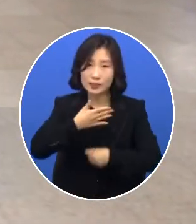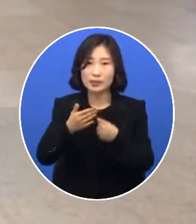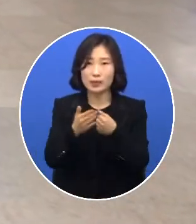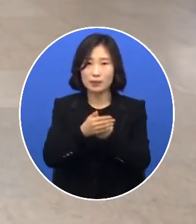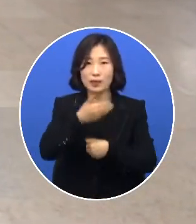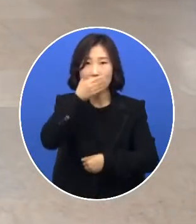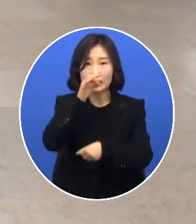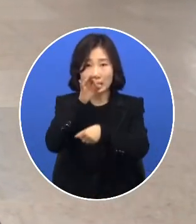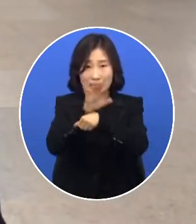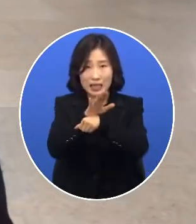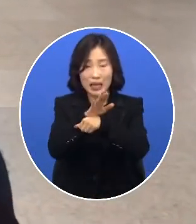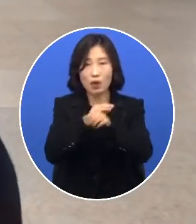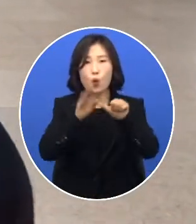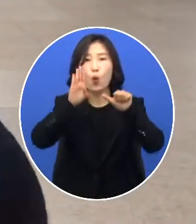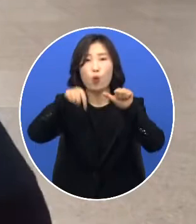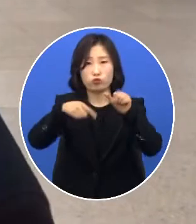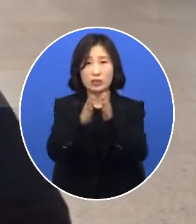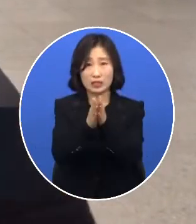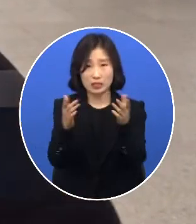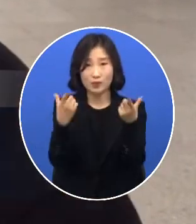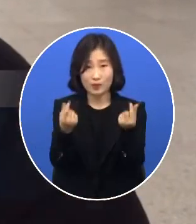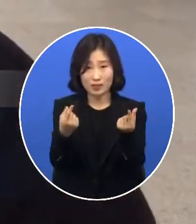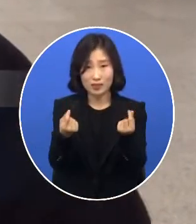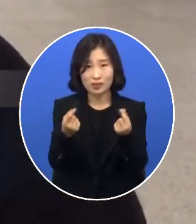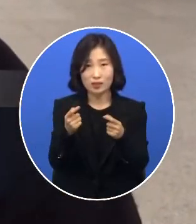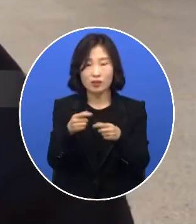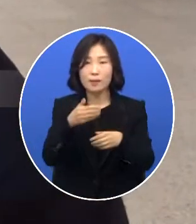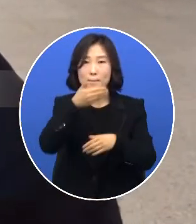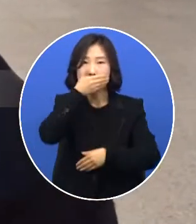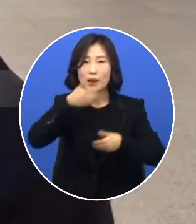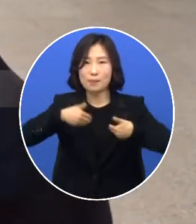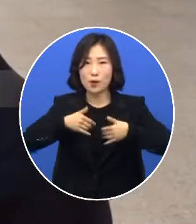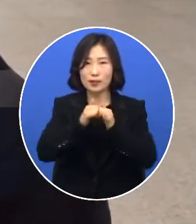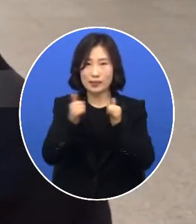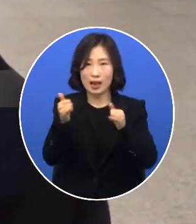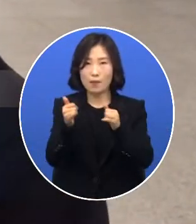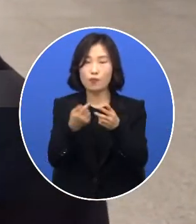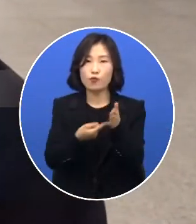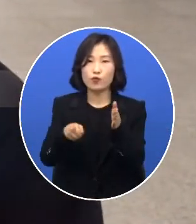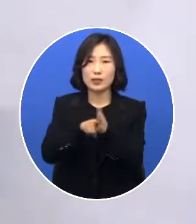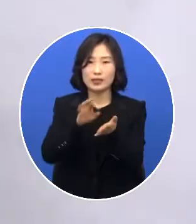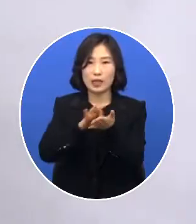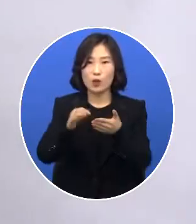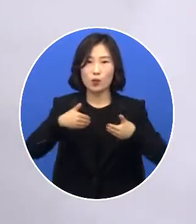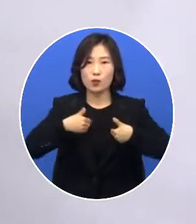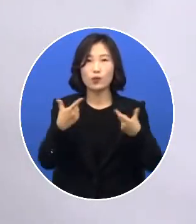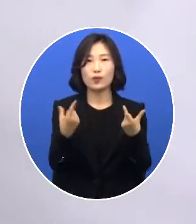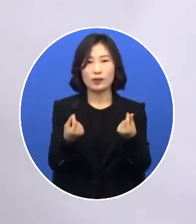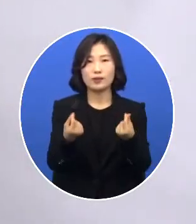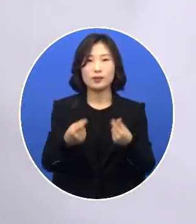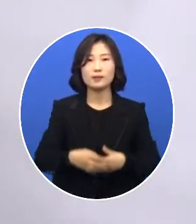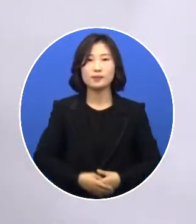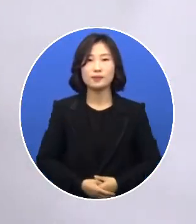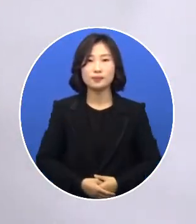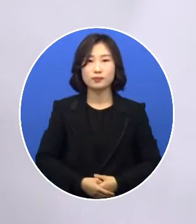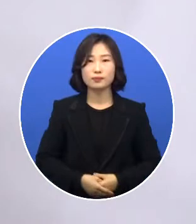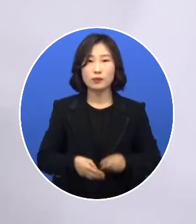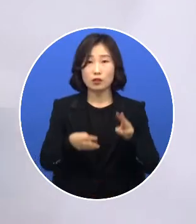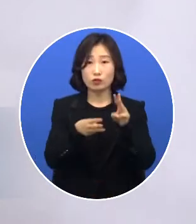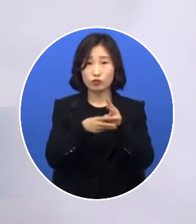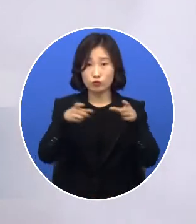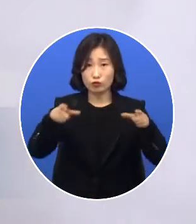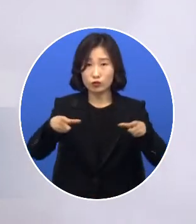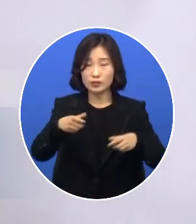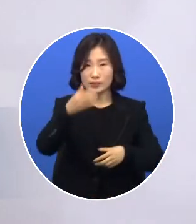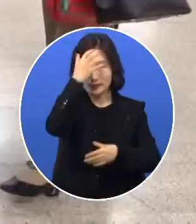오브제를 실시하더라도 그래서 더 좀 필요하신 분에게 더 많이 사용이 됐으면 좋겠어요. 중랑구는